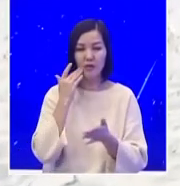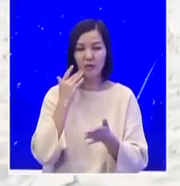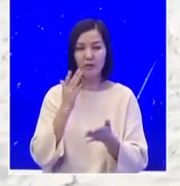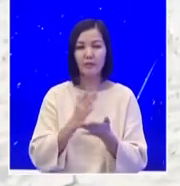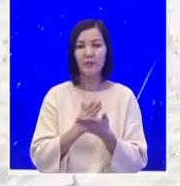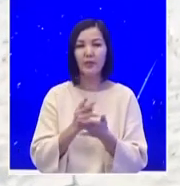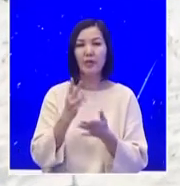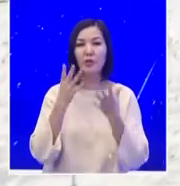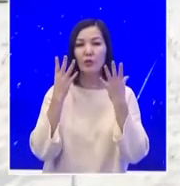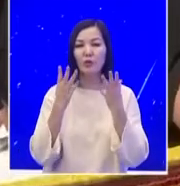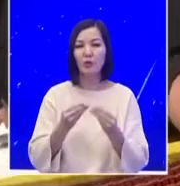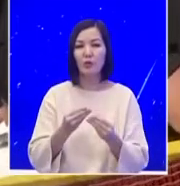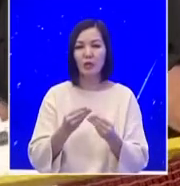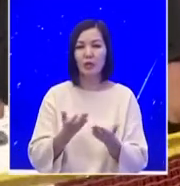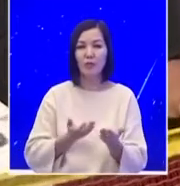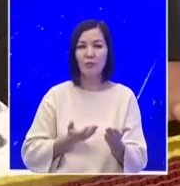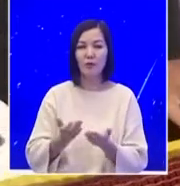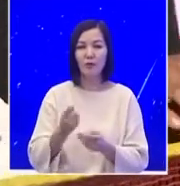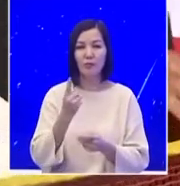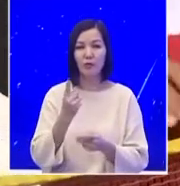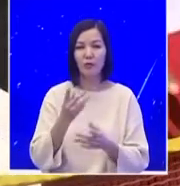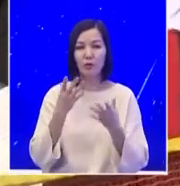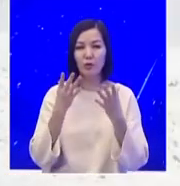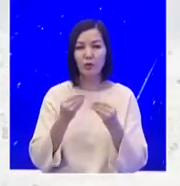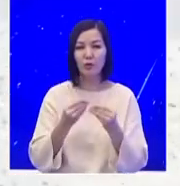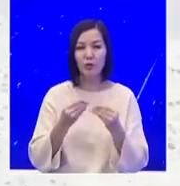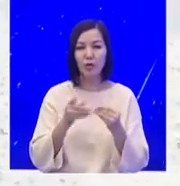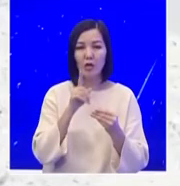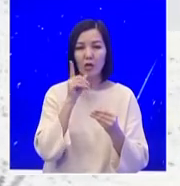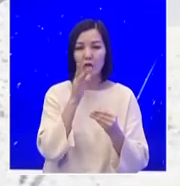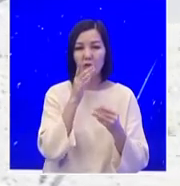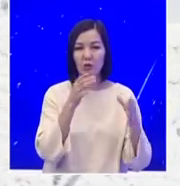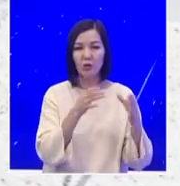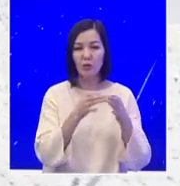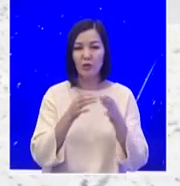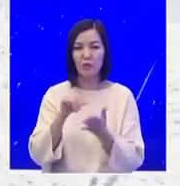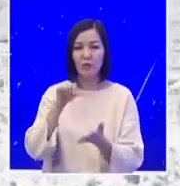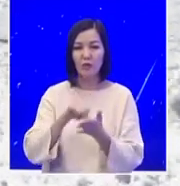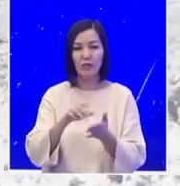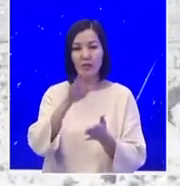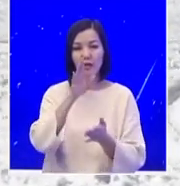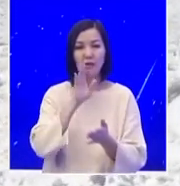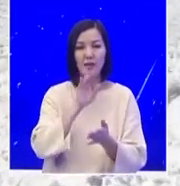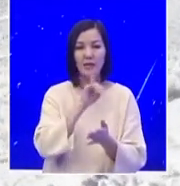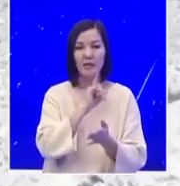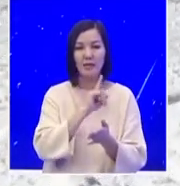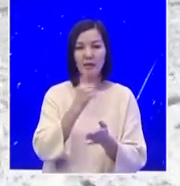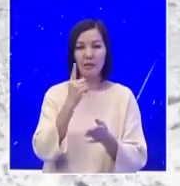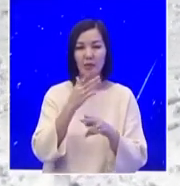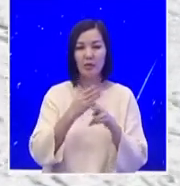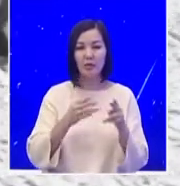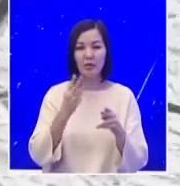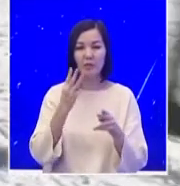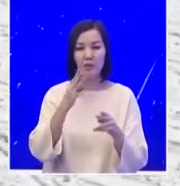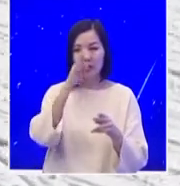созылған сайыстың бірінші күнінде шаңғышылар жастарына қарай топтасып, жарысқа жеке-жеке түсті. Әйелдер 1,5, ал ерлер қауымы